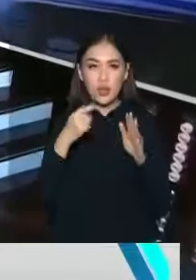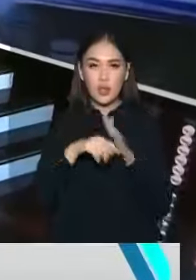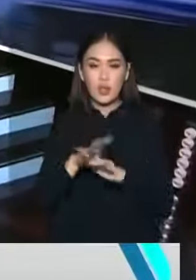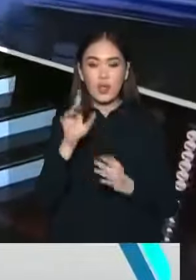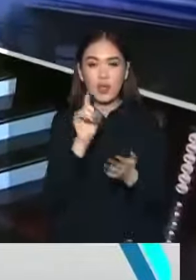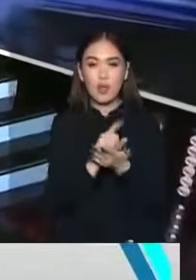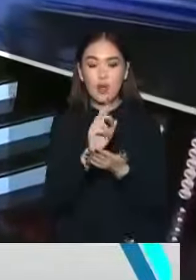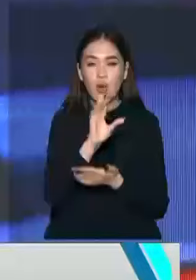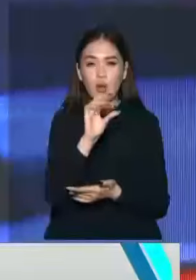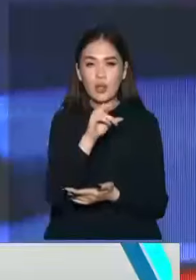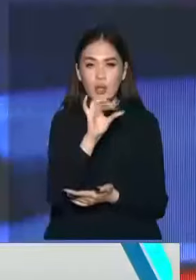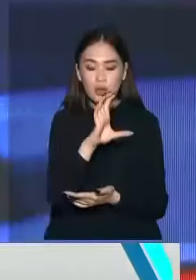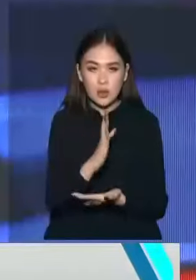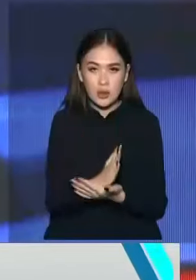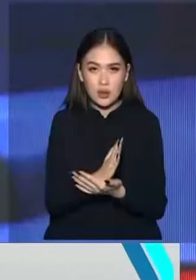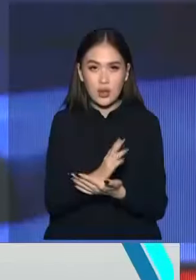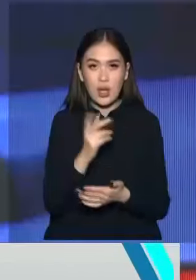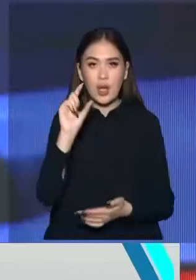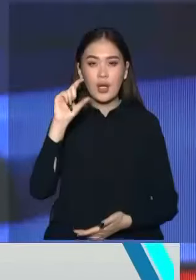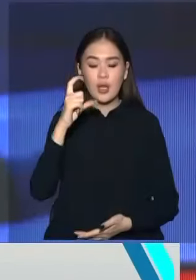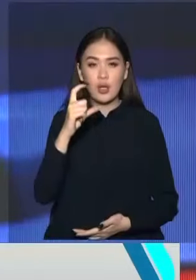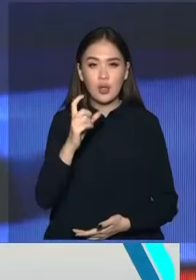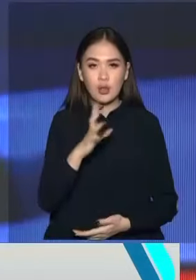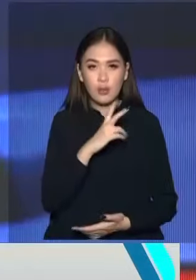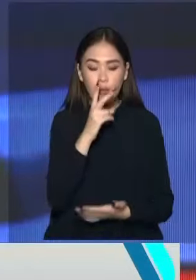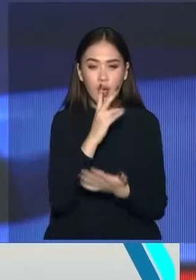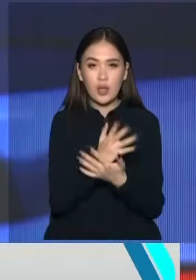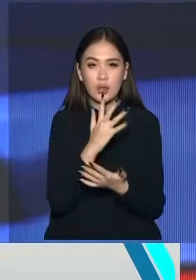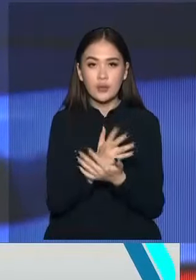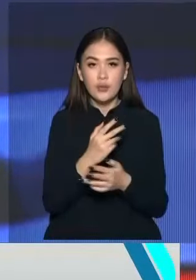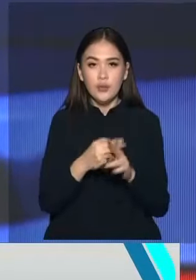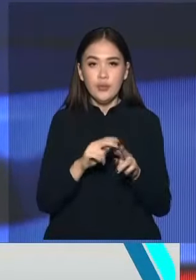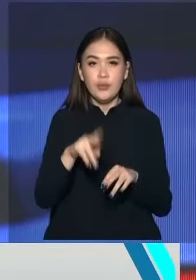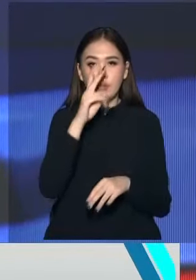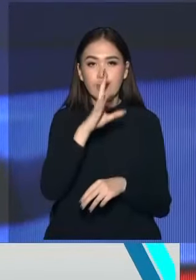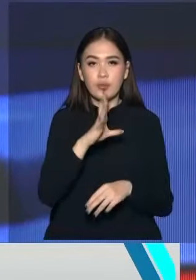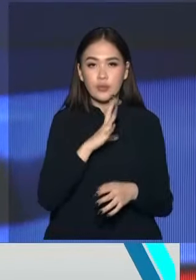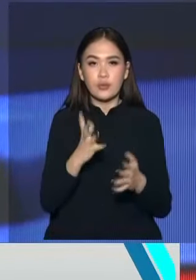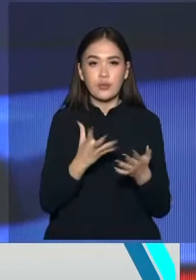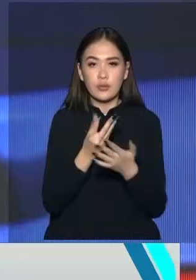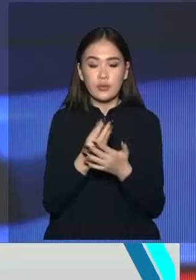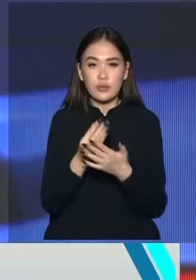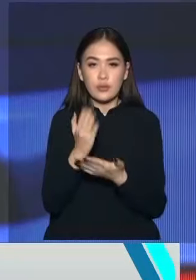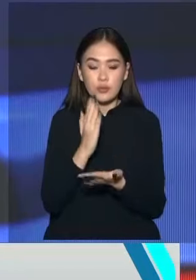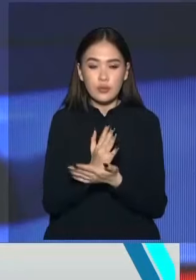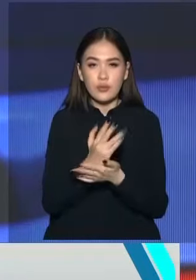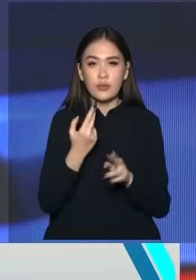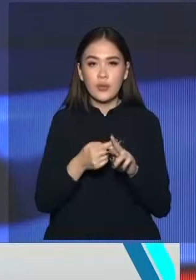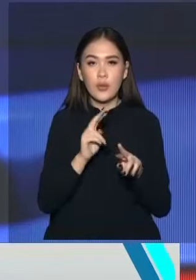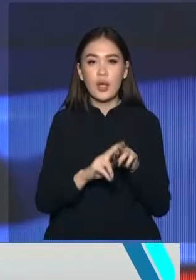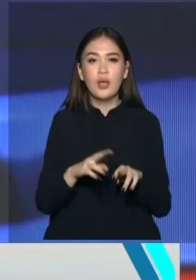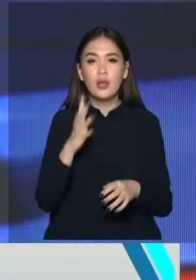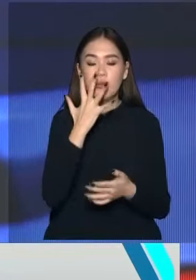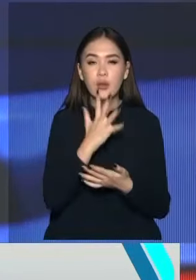бар, жаңағы экологиялық алым үшін алынатын төлем ақысы бар. Бүгінгі күні сол